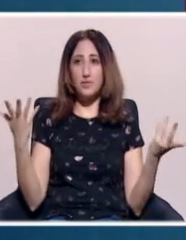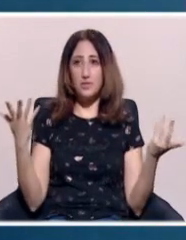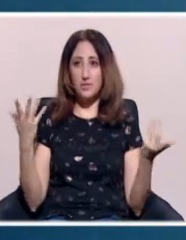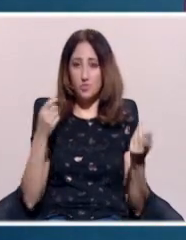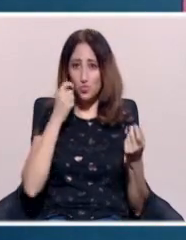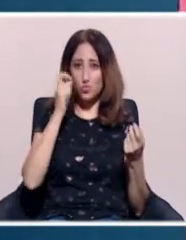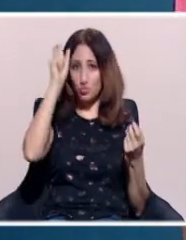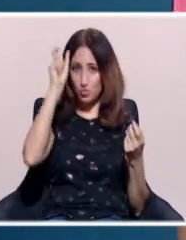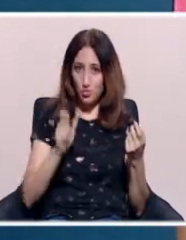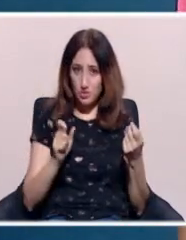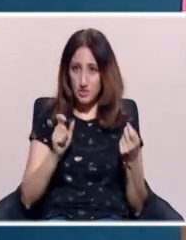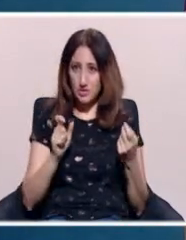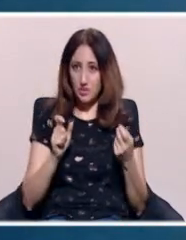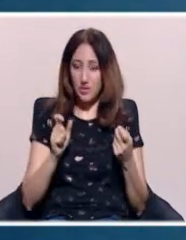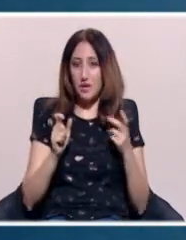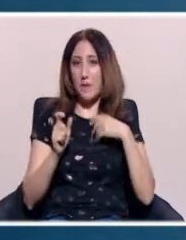الشخصيه بيبان